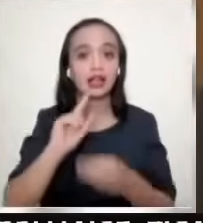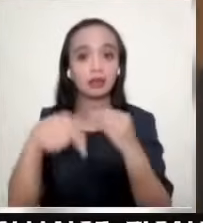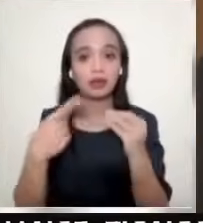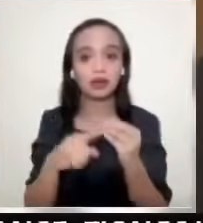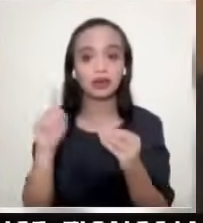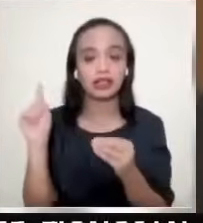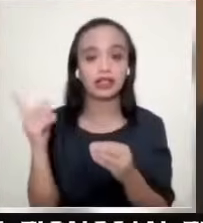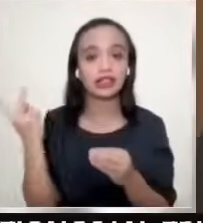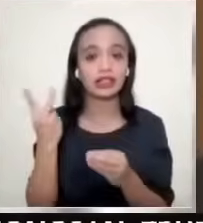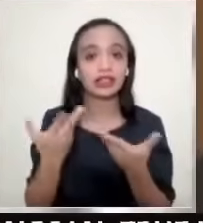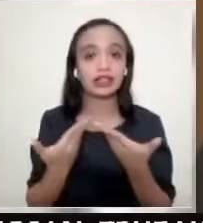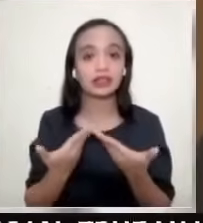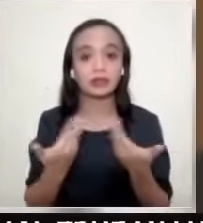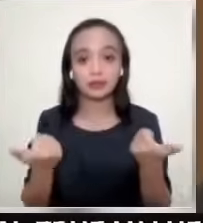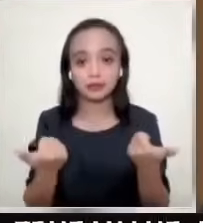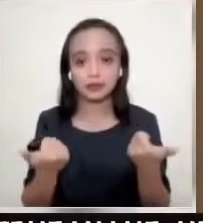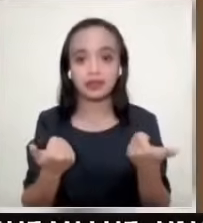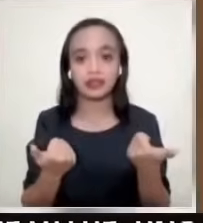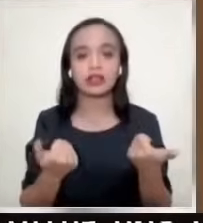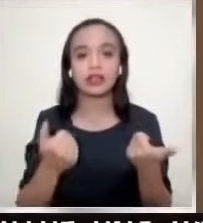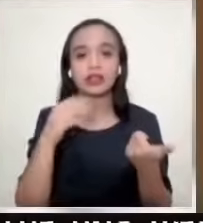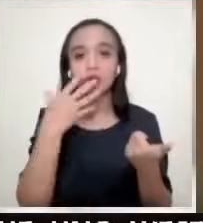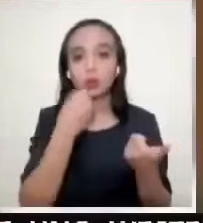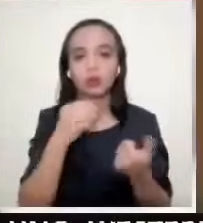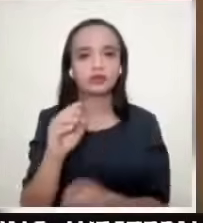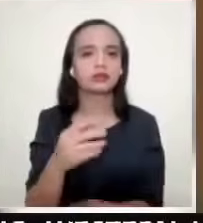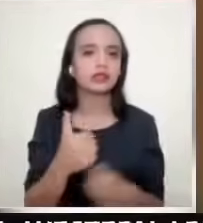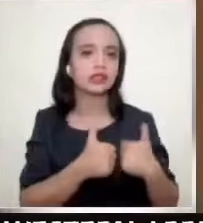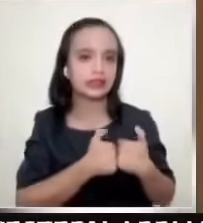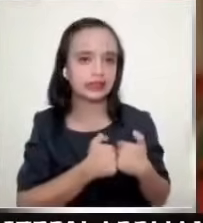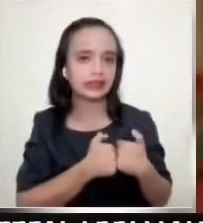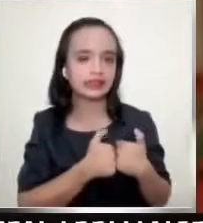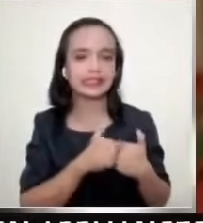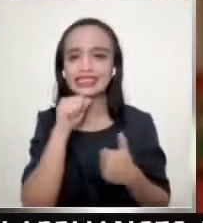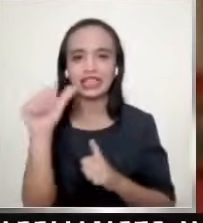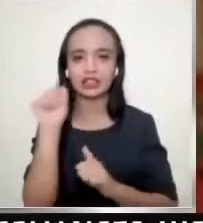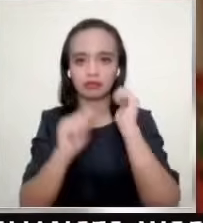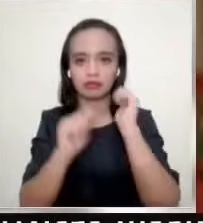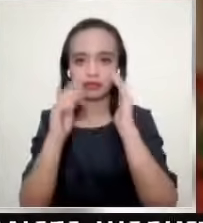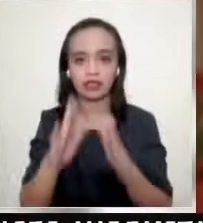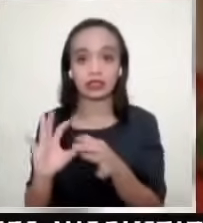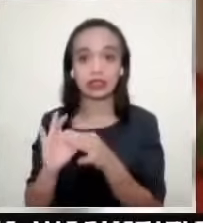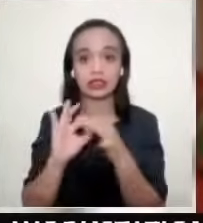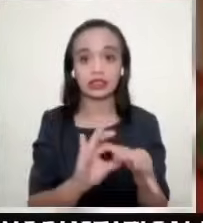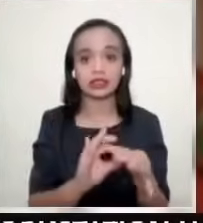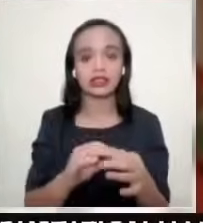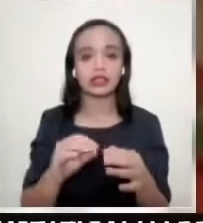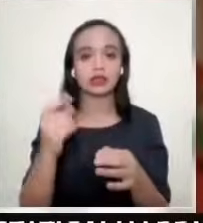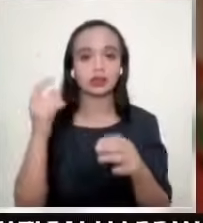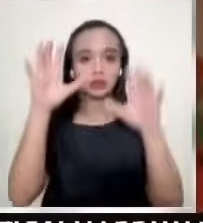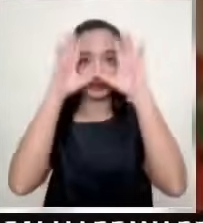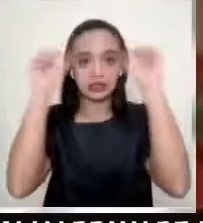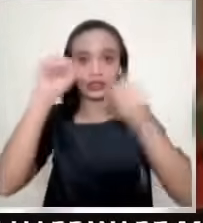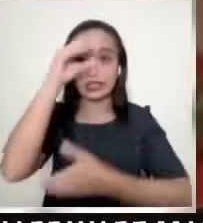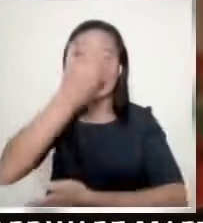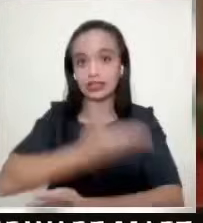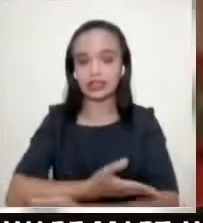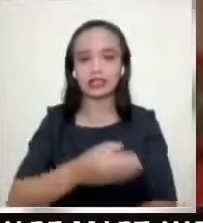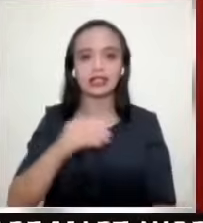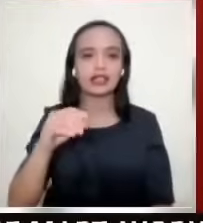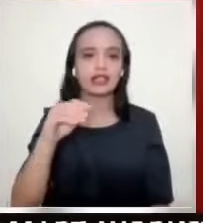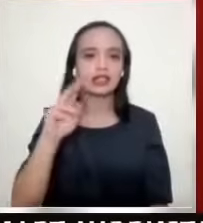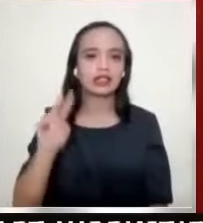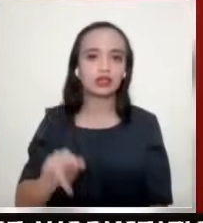ng kanyang non-showbiz boyfriend at pagkakalink sa kanya kay Presidential Son and Ilocos Norte